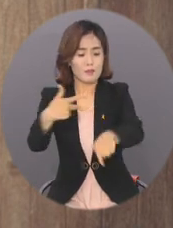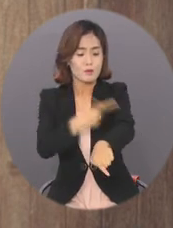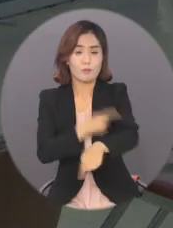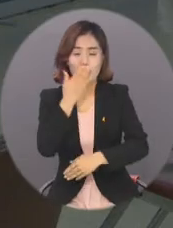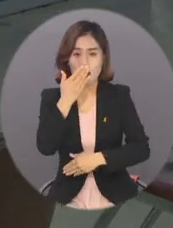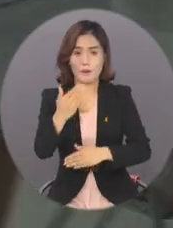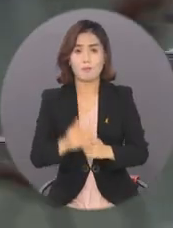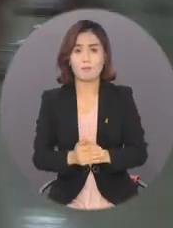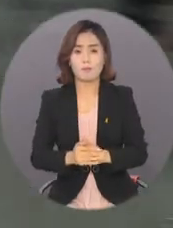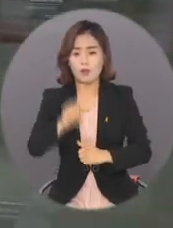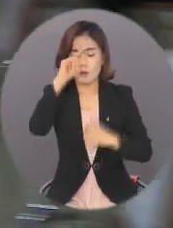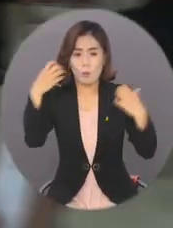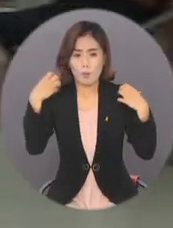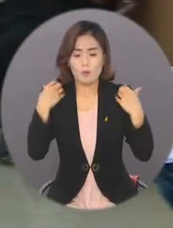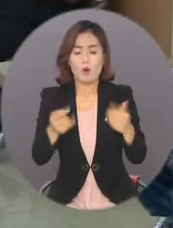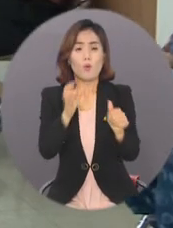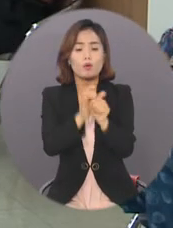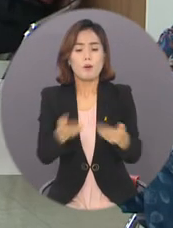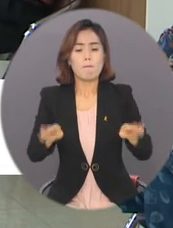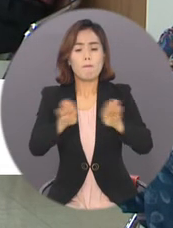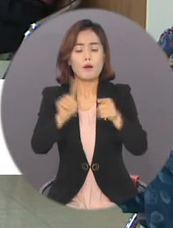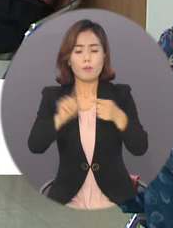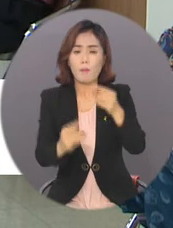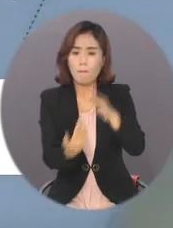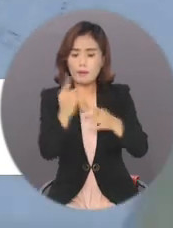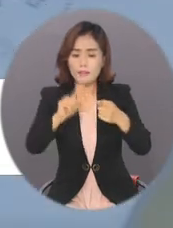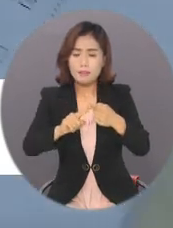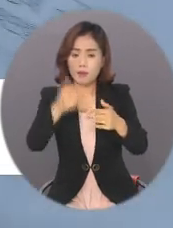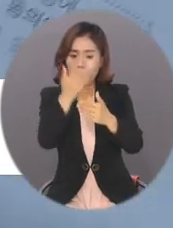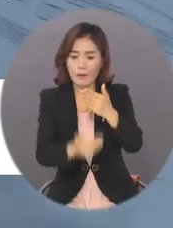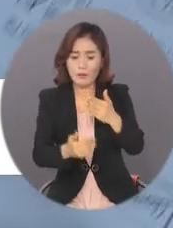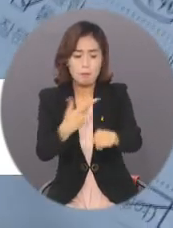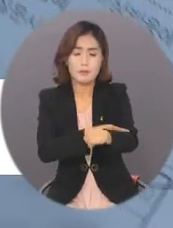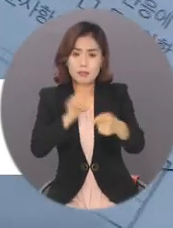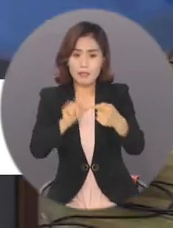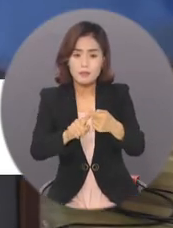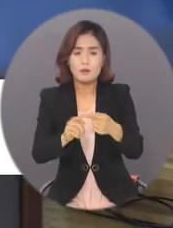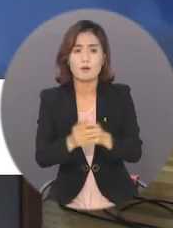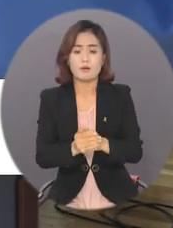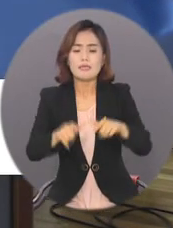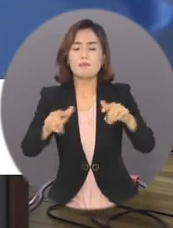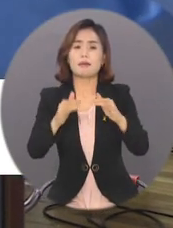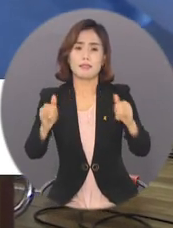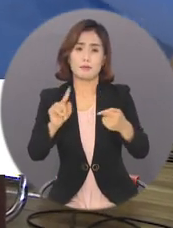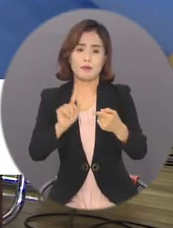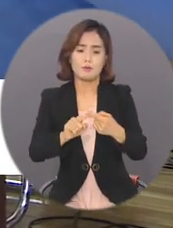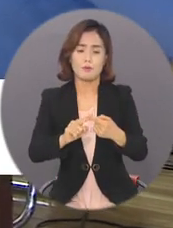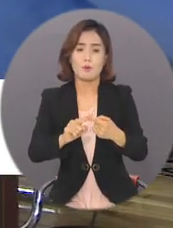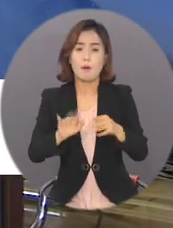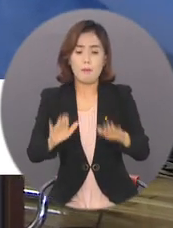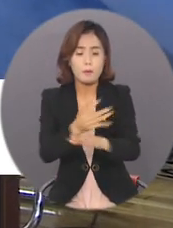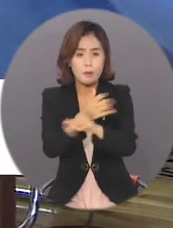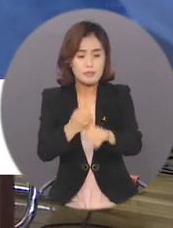접종받습니다. 정부는 위탁 의료기관에서 접종을 하다 생기는 잔여 백신을 접종 대상자가 아닌 일반인에게도 당일